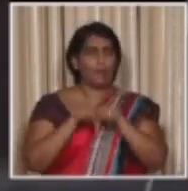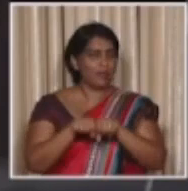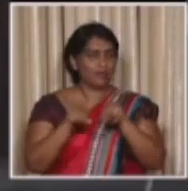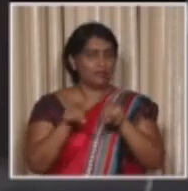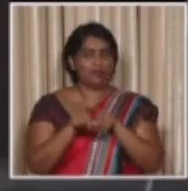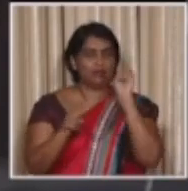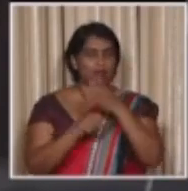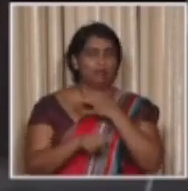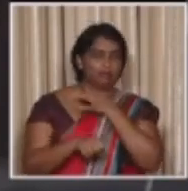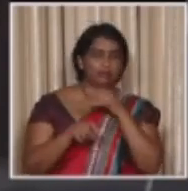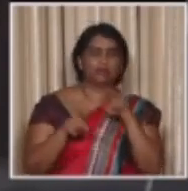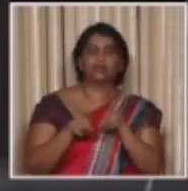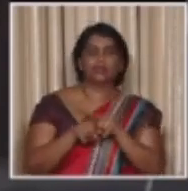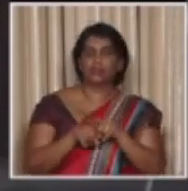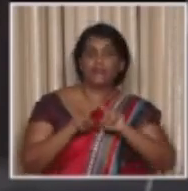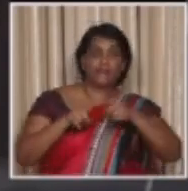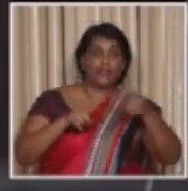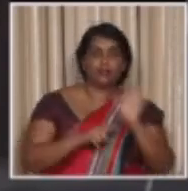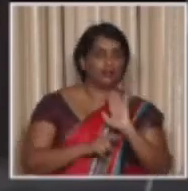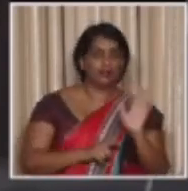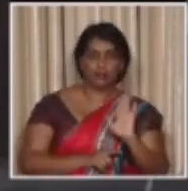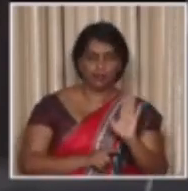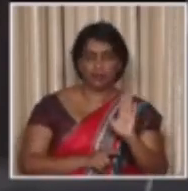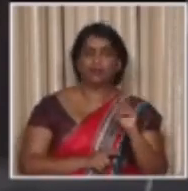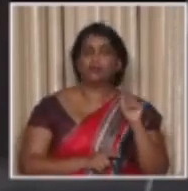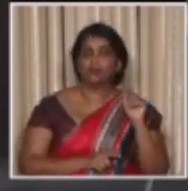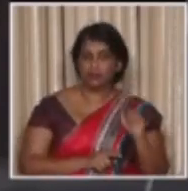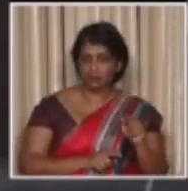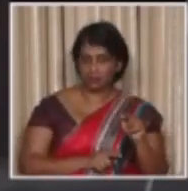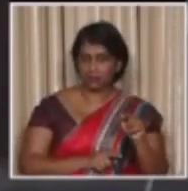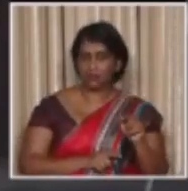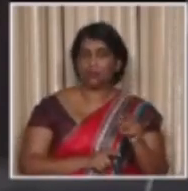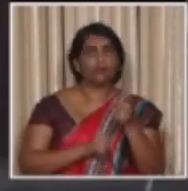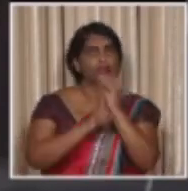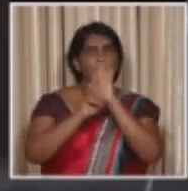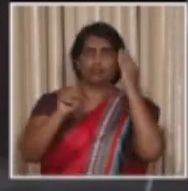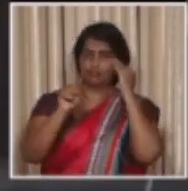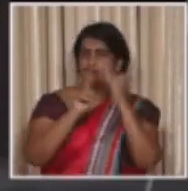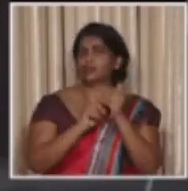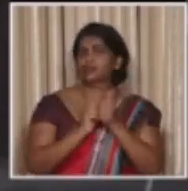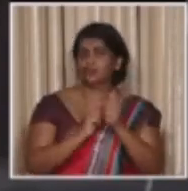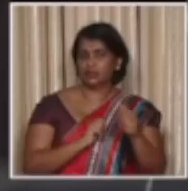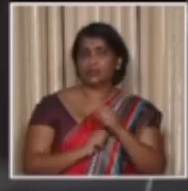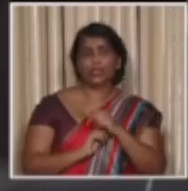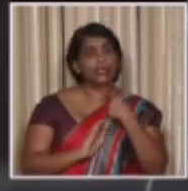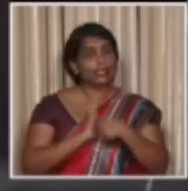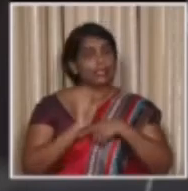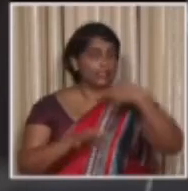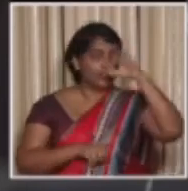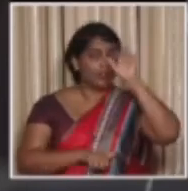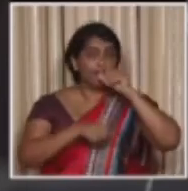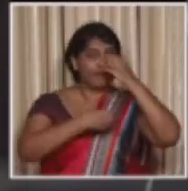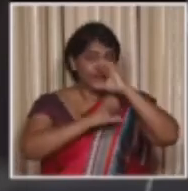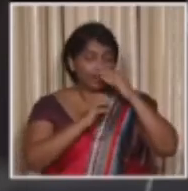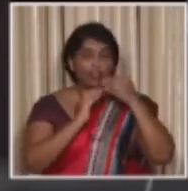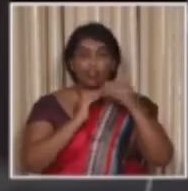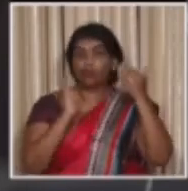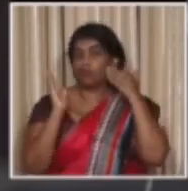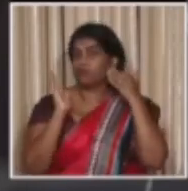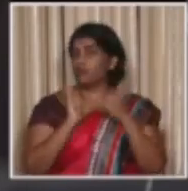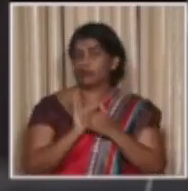කරලා අර වෙන දේවල් වලට යන්න එපා. මේක තමයි මිනිත්තු දෙකක කාලය. කෙලින් වැඩේට බහින්න කියලා. දේශීය වෛද්‍ය විද්‍යාව නිර්මාණය වෙන්නේ